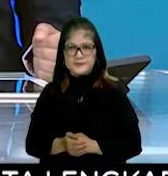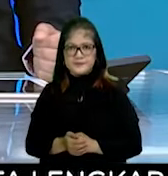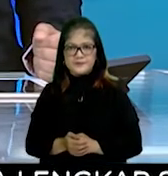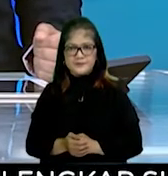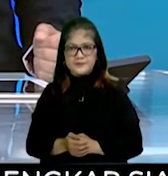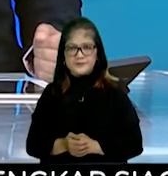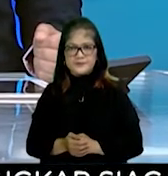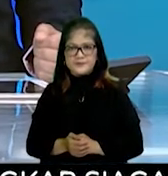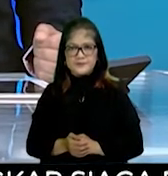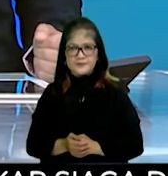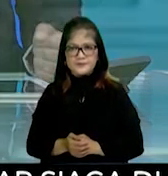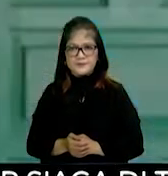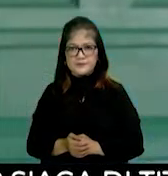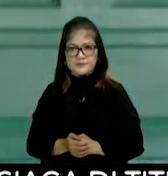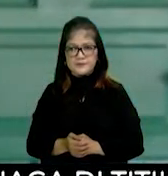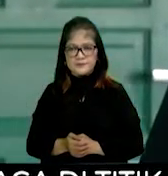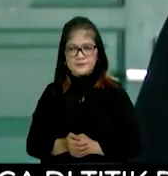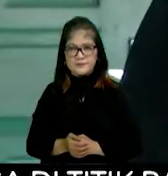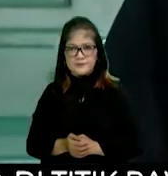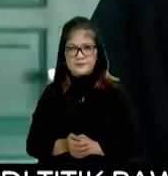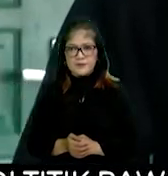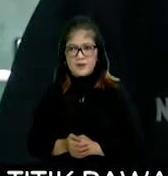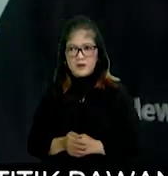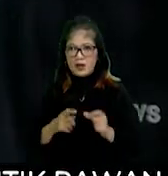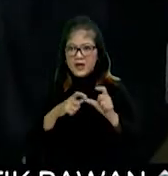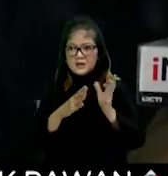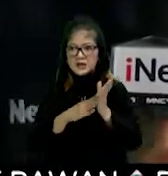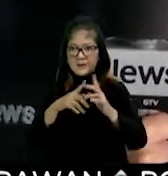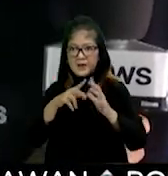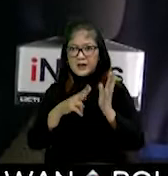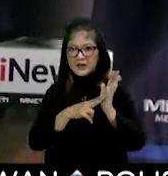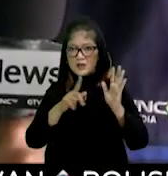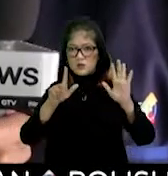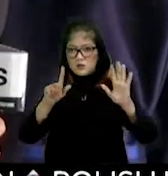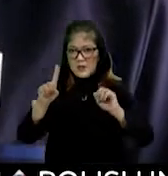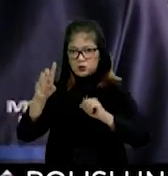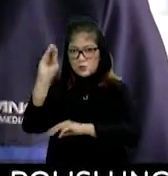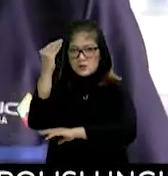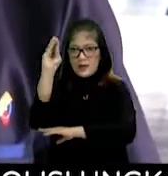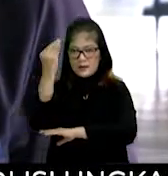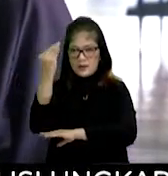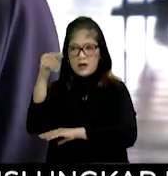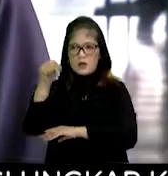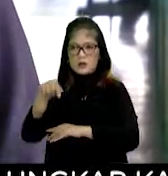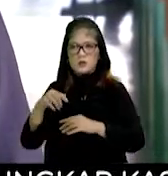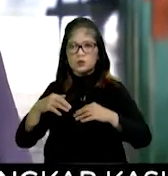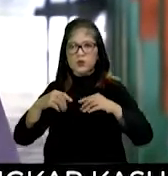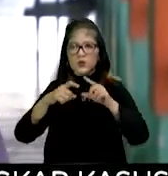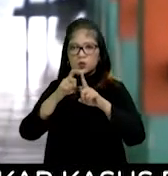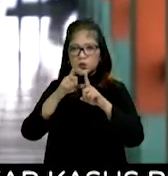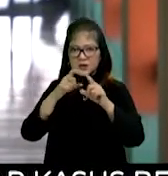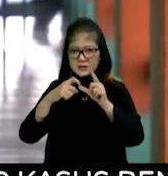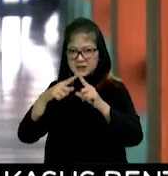Eri Nugraha. Pemirsa, SMA Negeri 71 Jakarta, tepatnya di Duren Sawit, Jakarta Timur, kembali